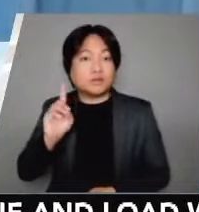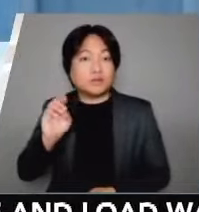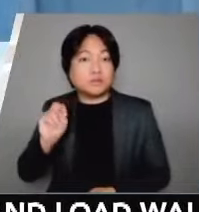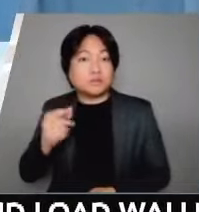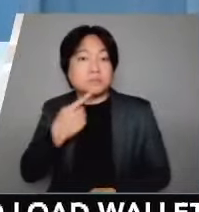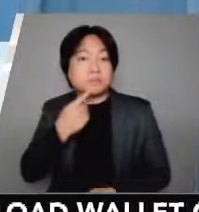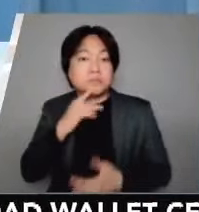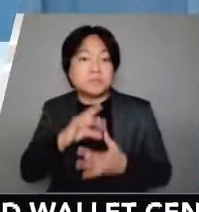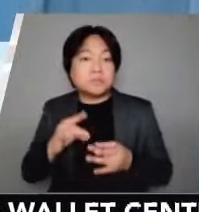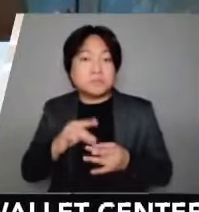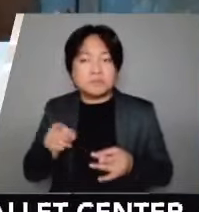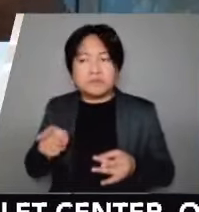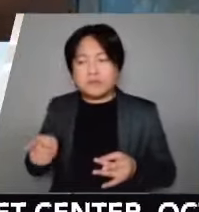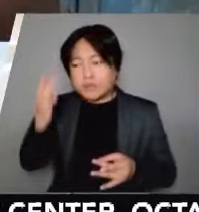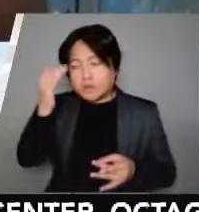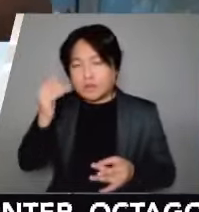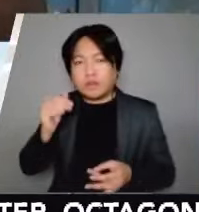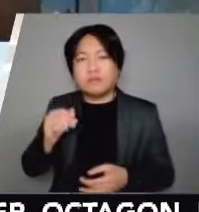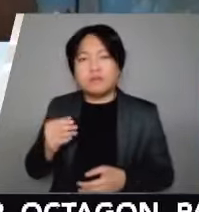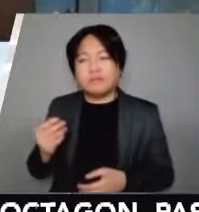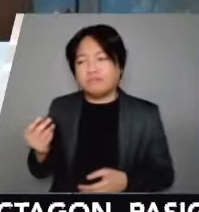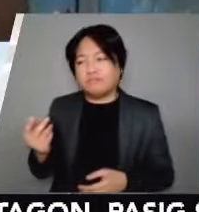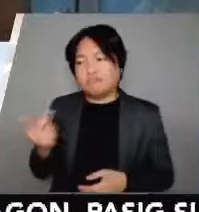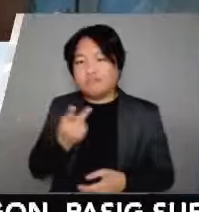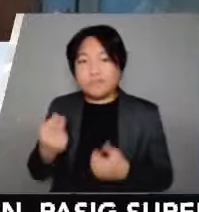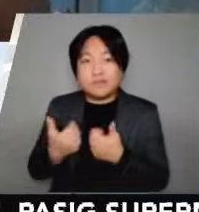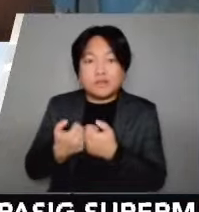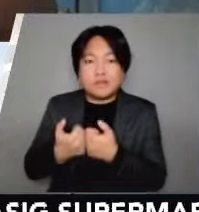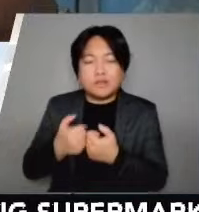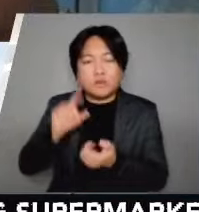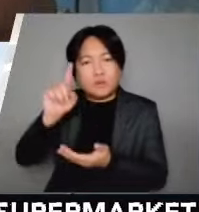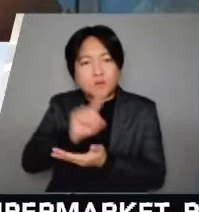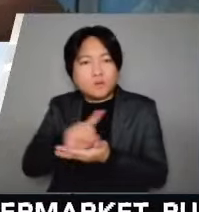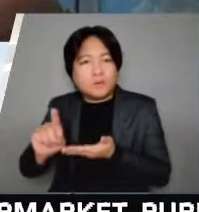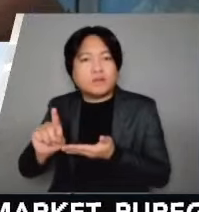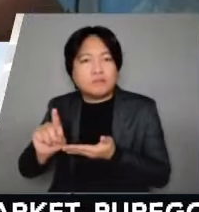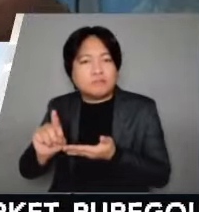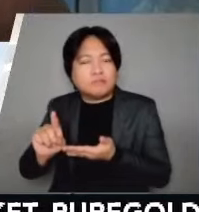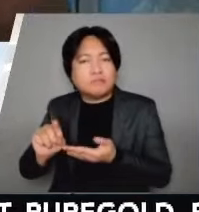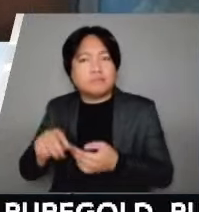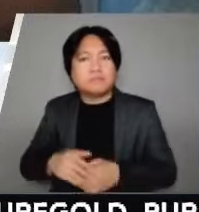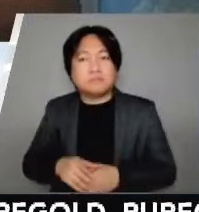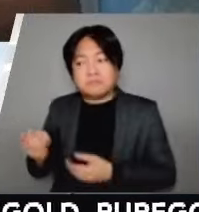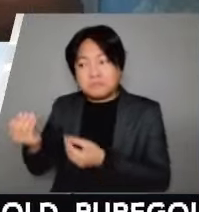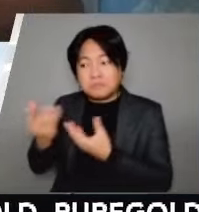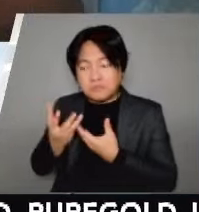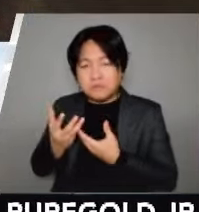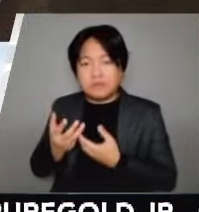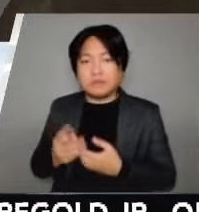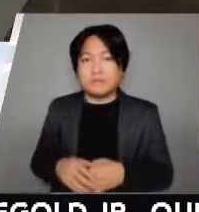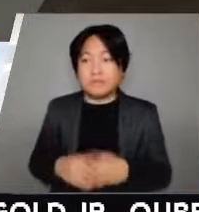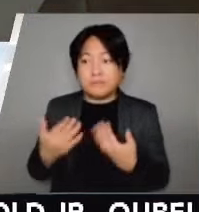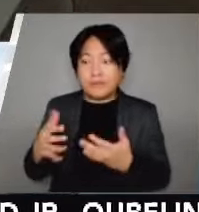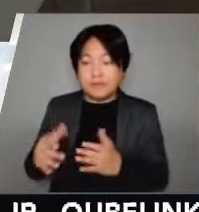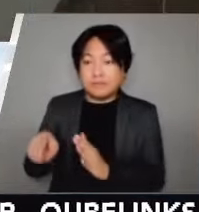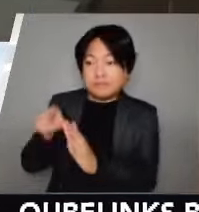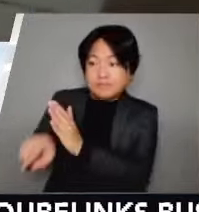isang linggong pag-ibig. Sabi, pag nakuha daw po itong magsasama daw po siya sa akin. Nang